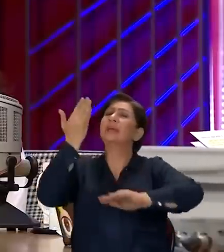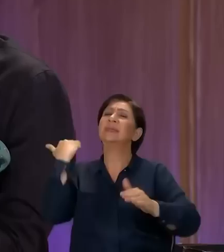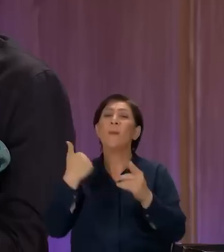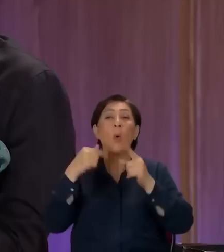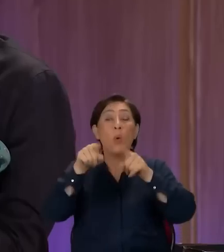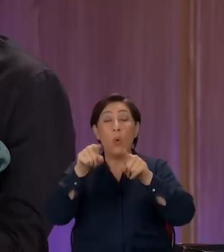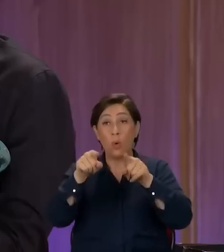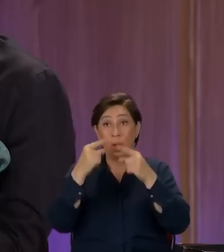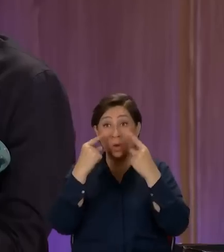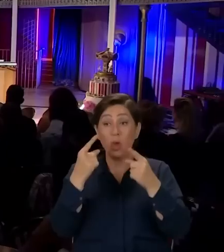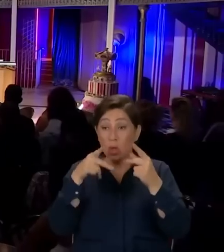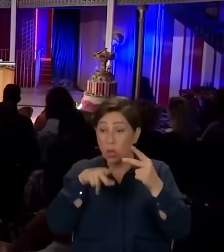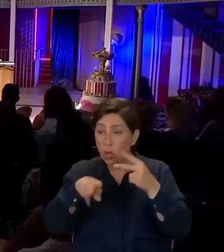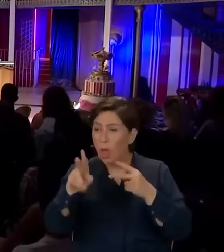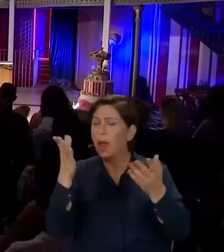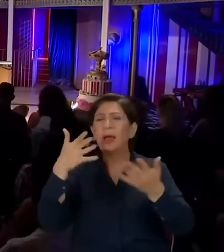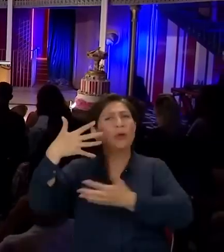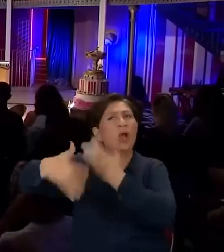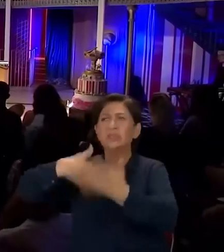üzerine öyle yollar, öyle